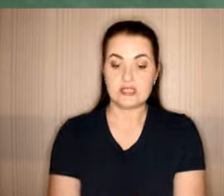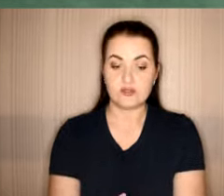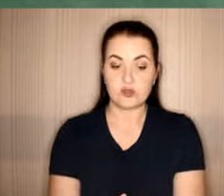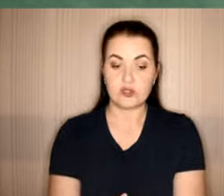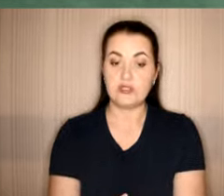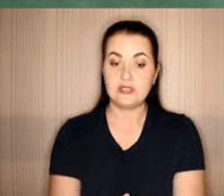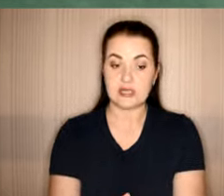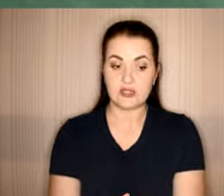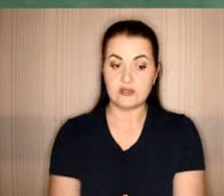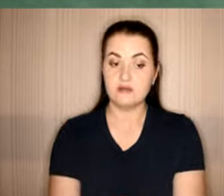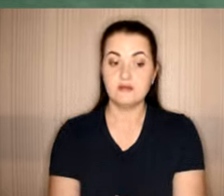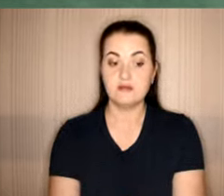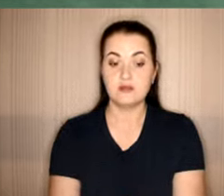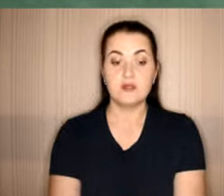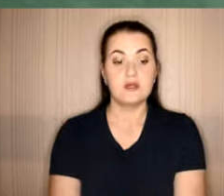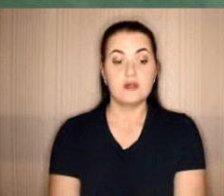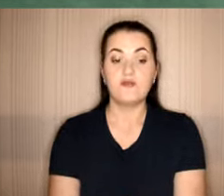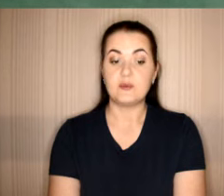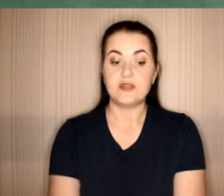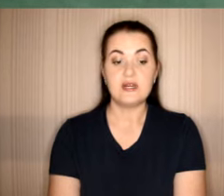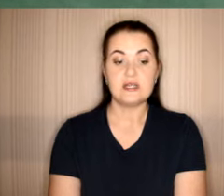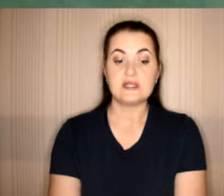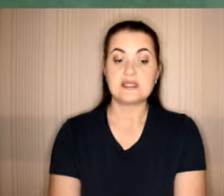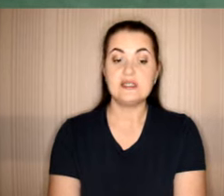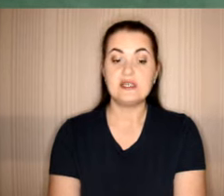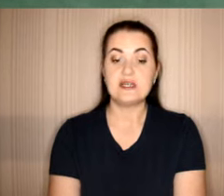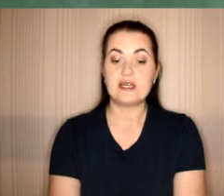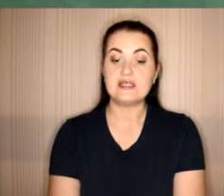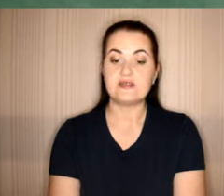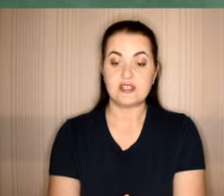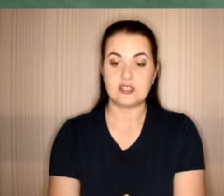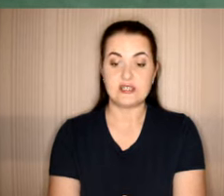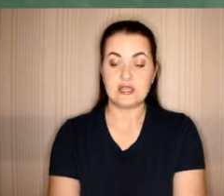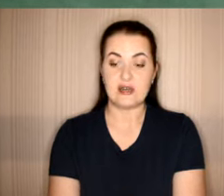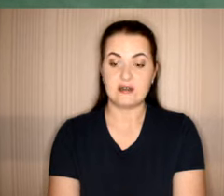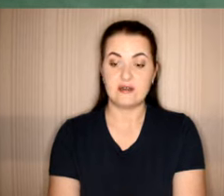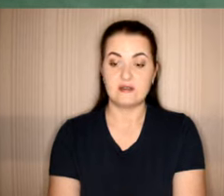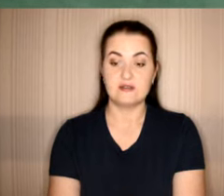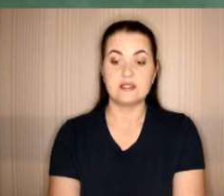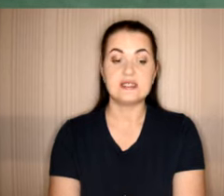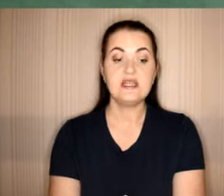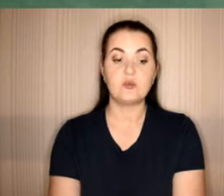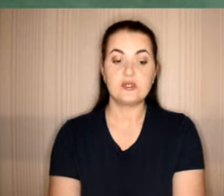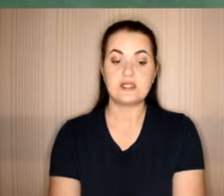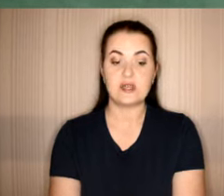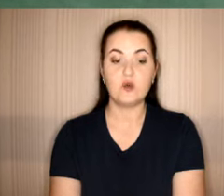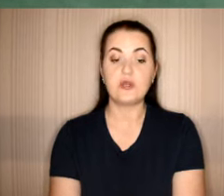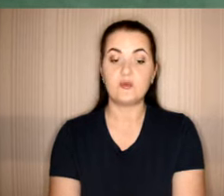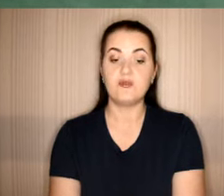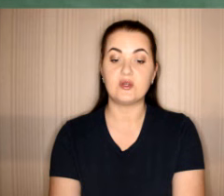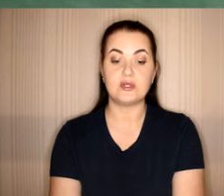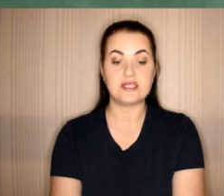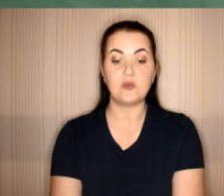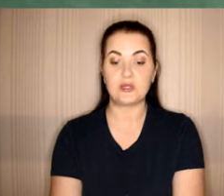У нас всього 6 речень. Виплива на сині ріки ясен вечір іздаля. Синій простір на